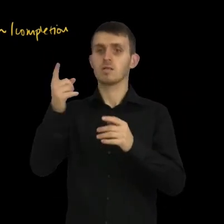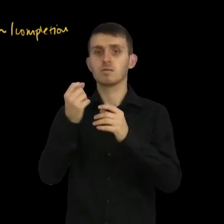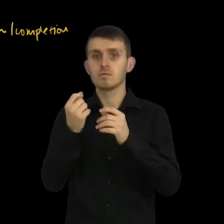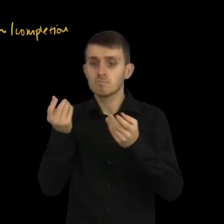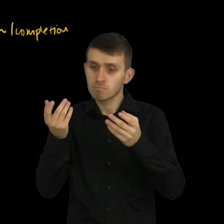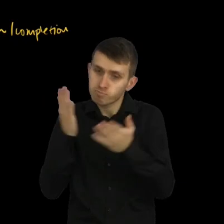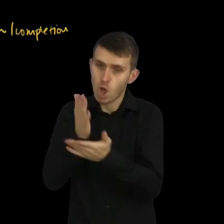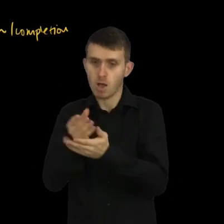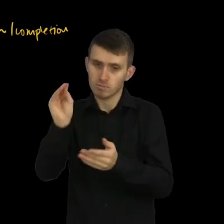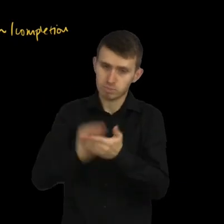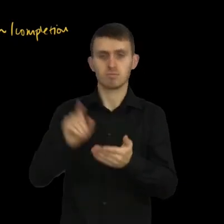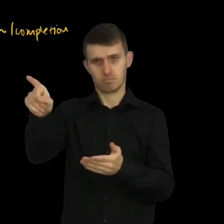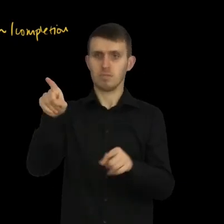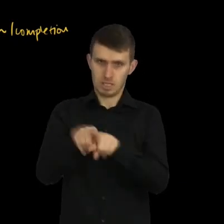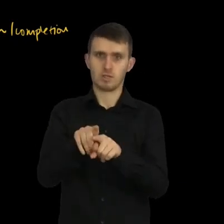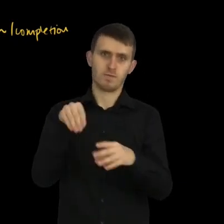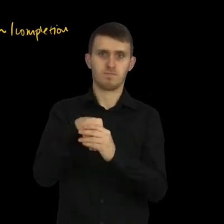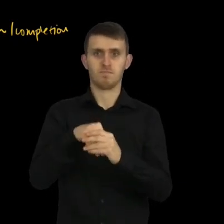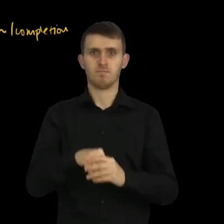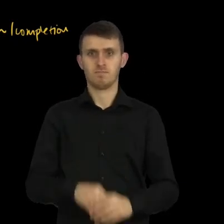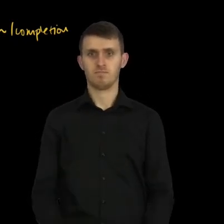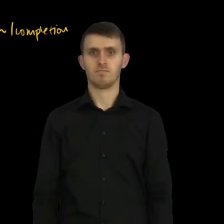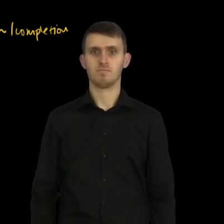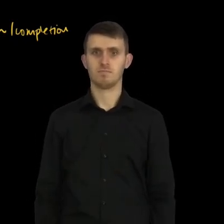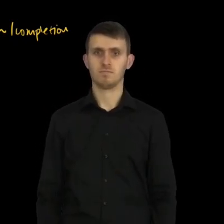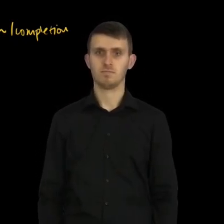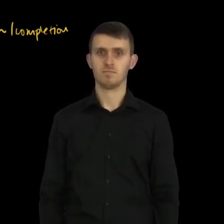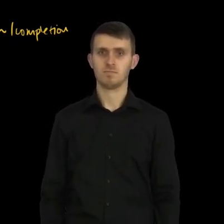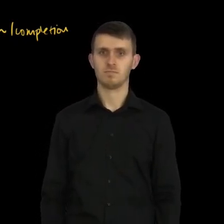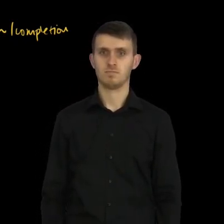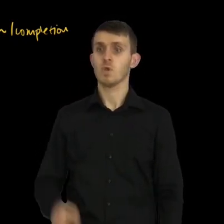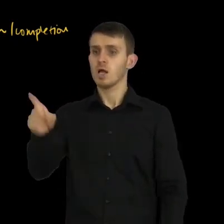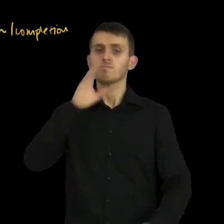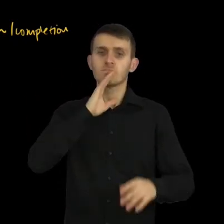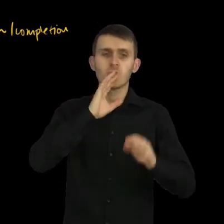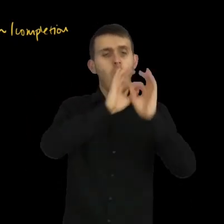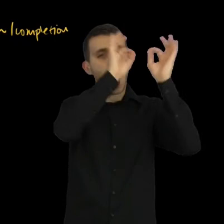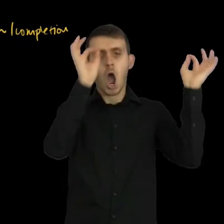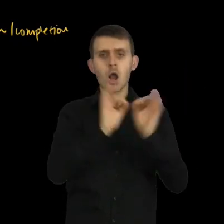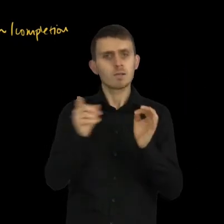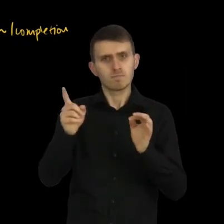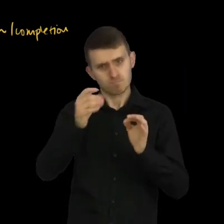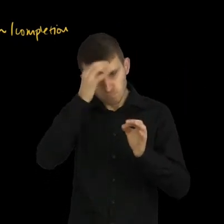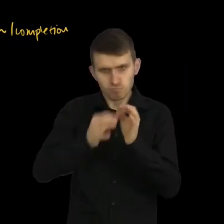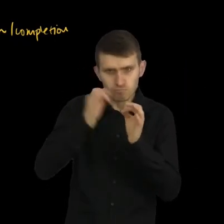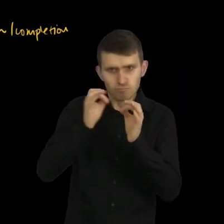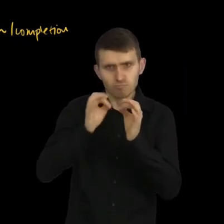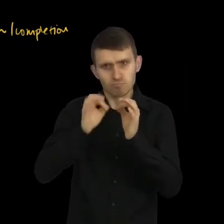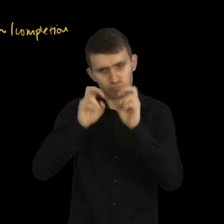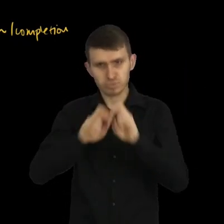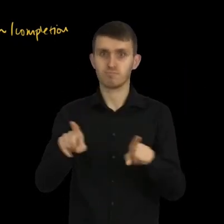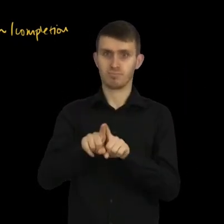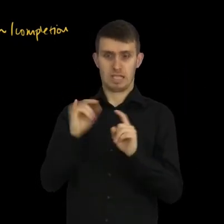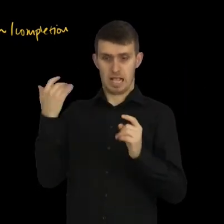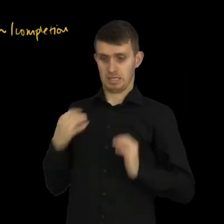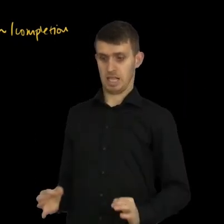to przynajmniej za jednego z twórców bo to on pierwszy zaczął traktować ją abstrakcyjnie w oderwaniu od konkretnych